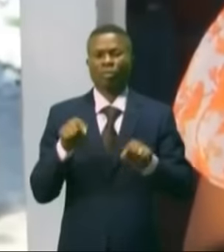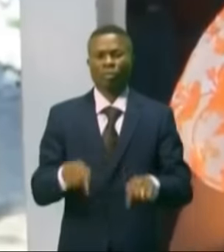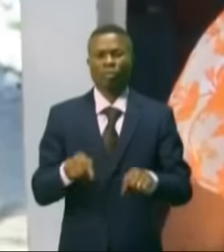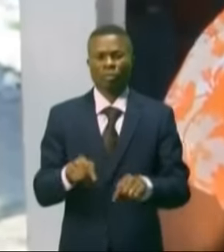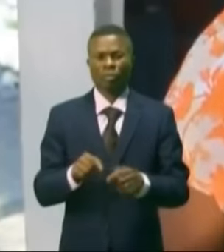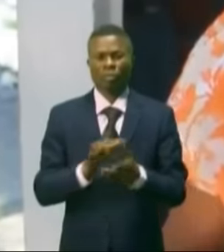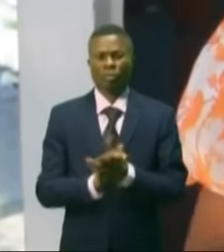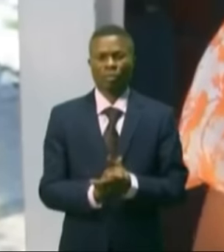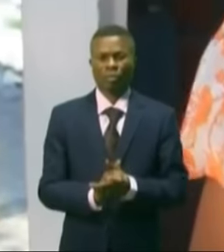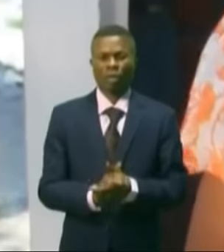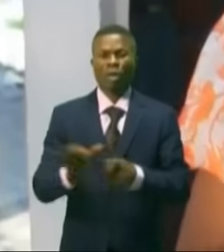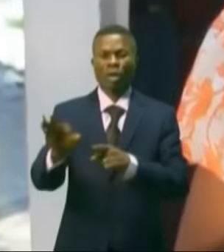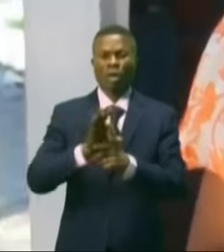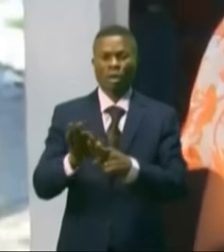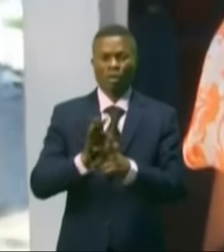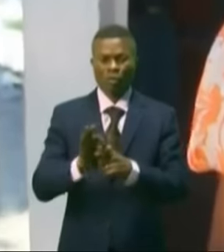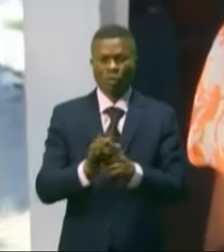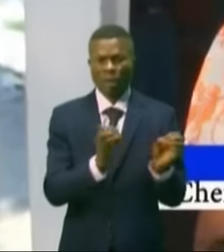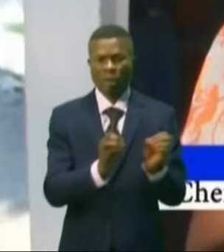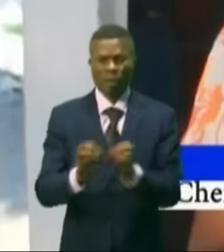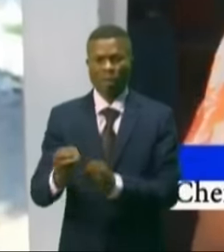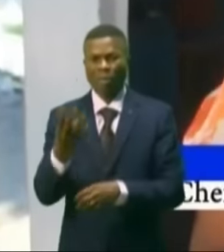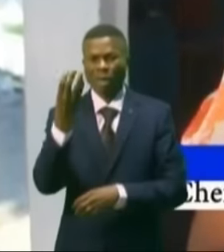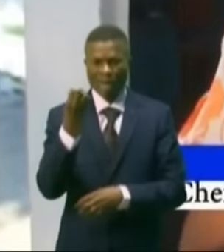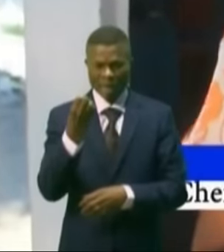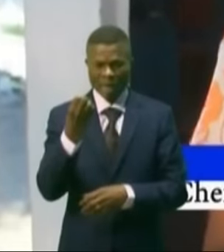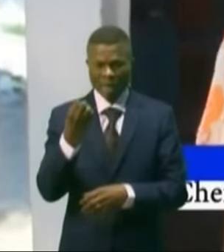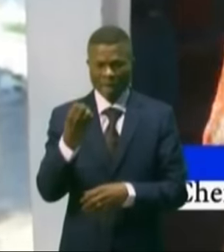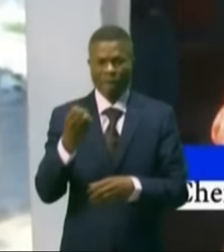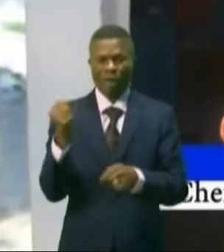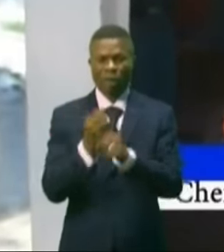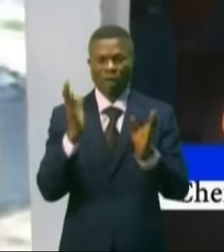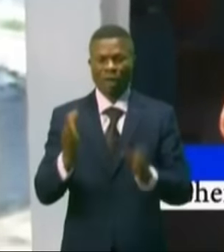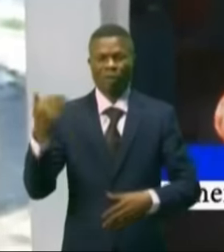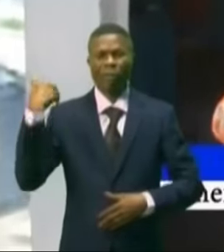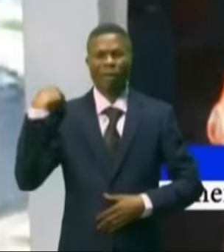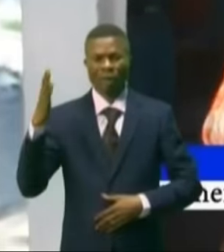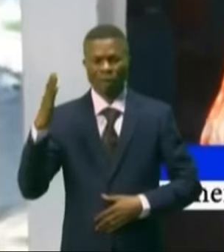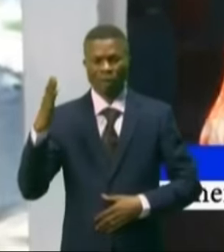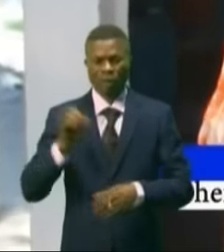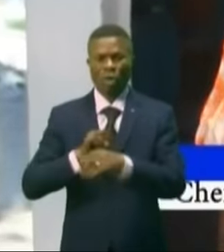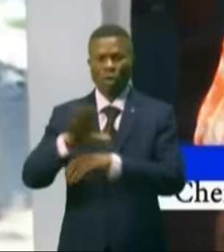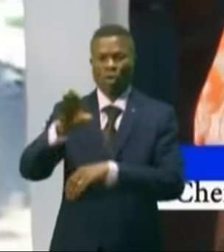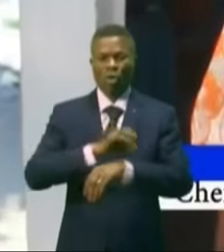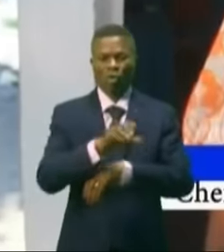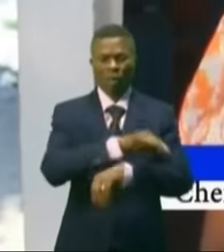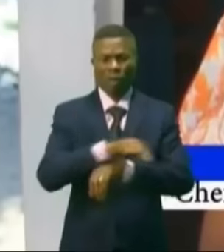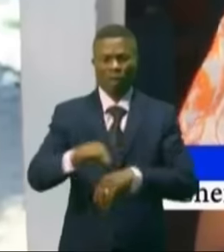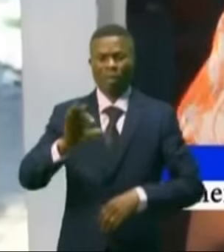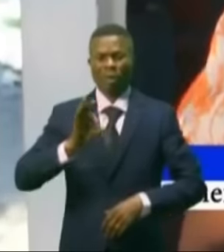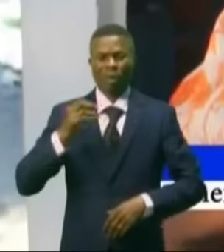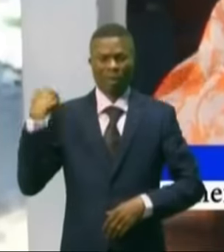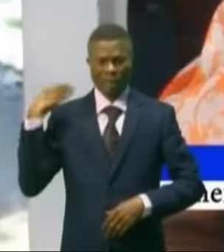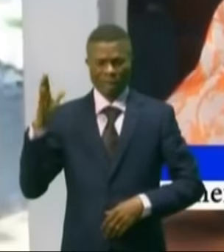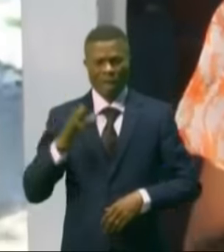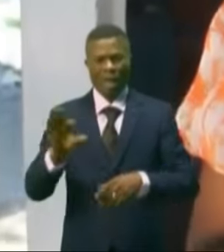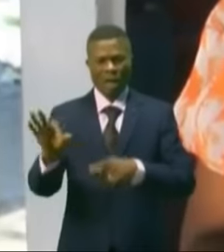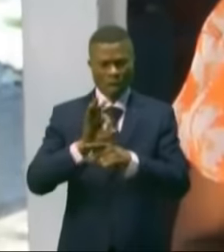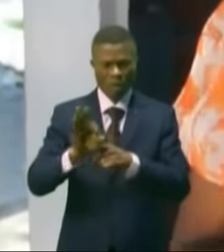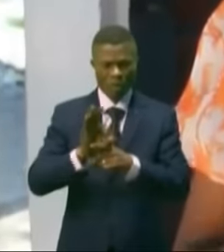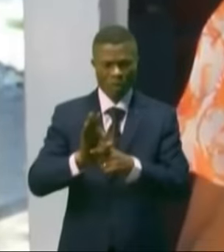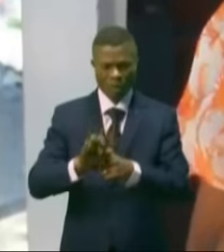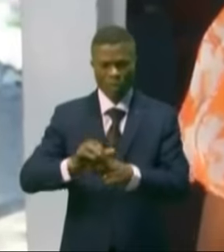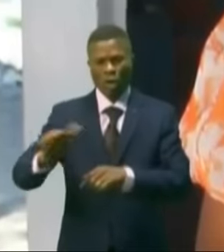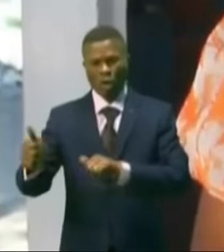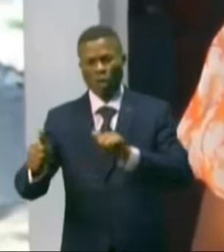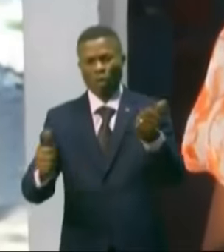former 40 acteurs ou 40 agents de l'État qui travaillent au sein de l'administration publique. Nous avons eu à leur former, à leur parler sur